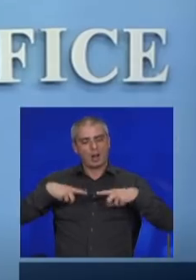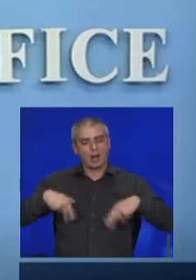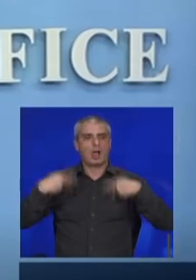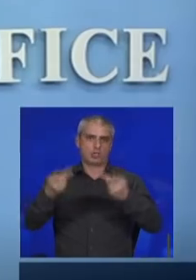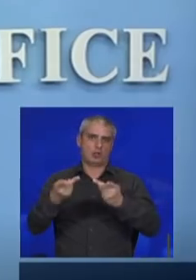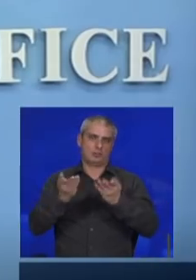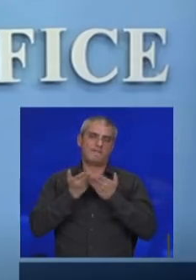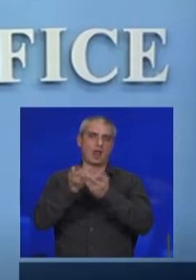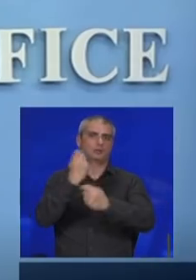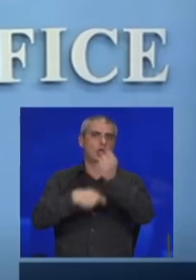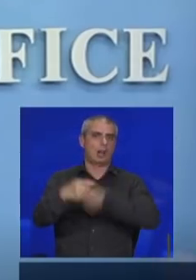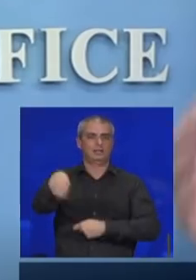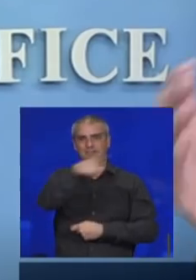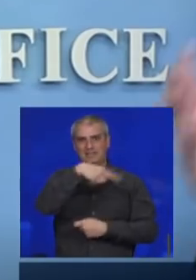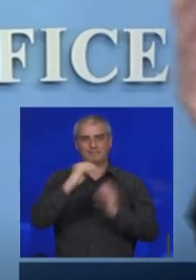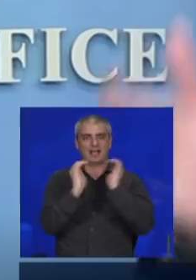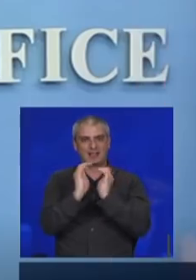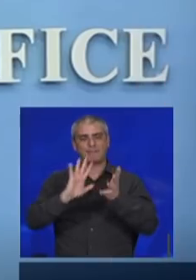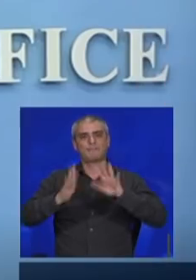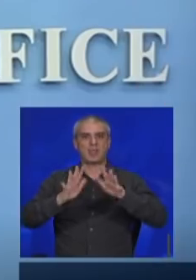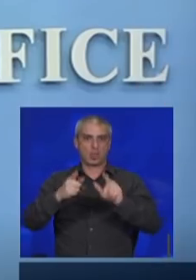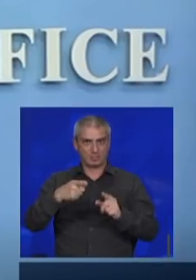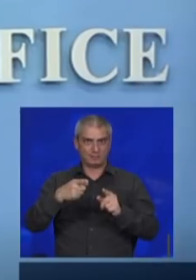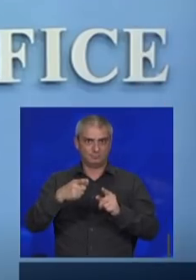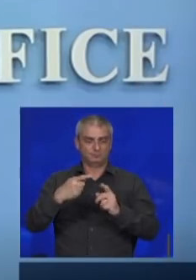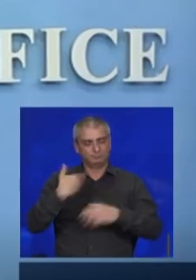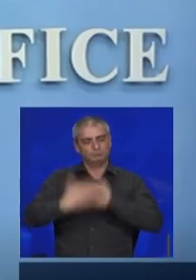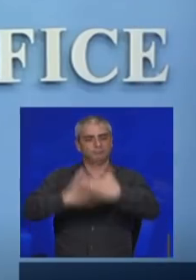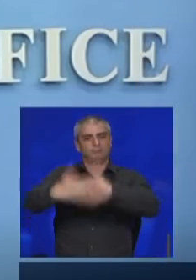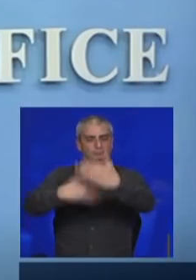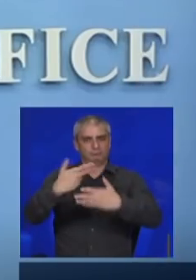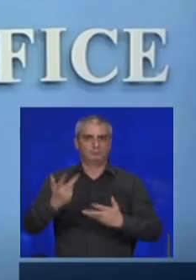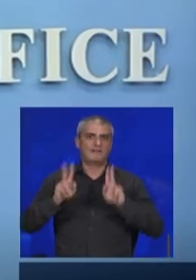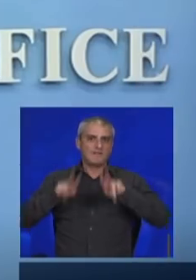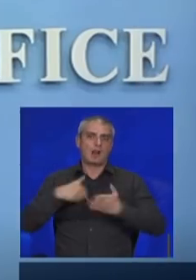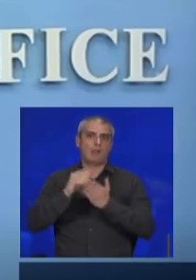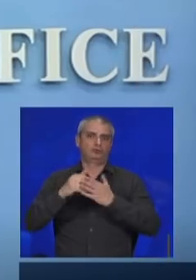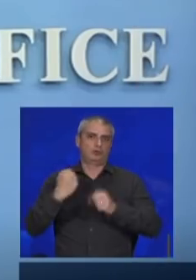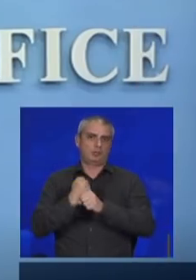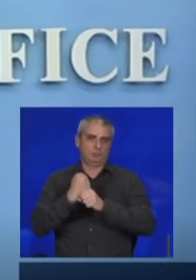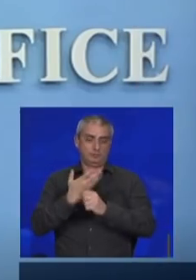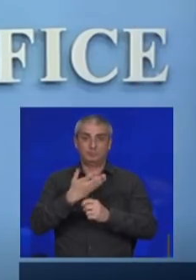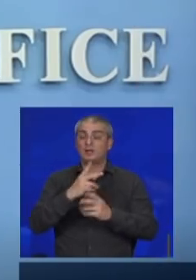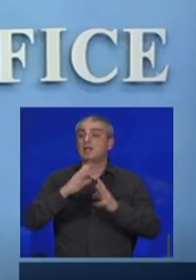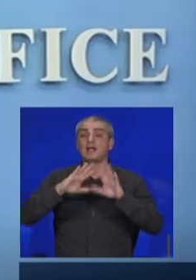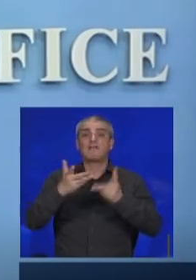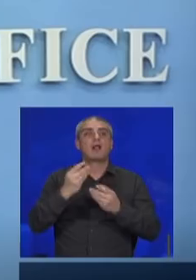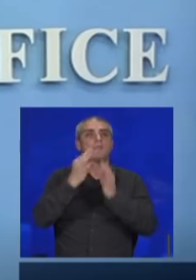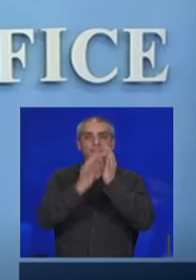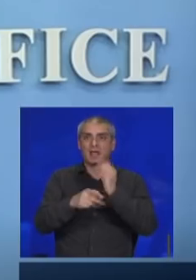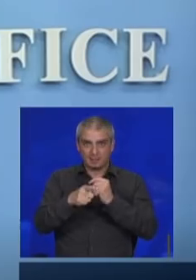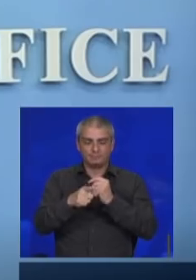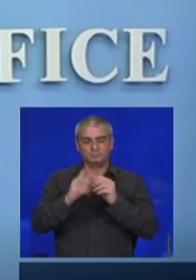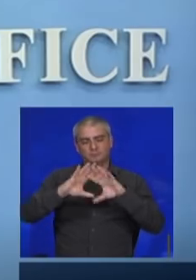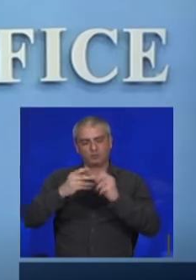לעסקים הקטנים, הבינוניים, לנוע ולהתקיים. החבילה עצמה, הפרטים, יגובשו בימים